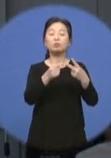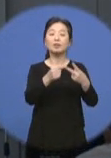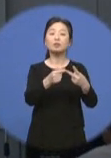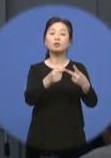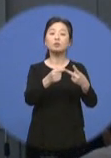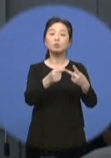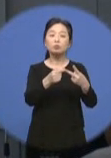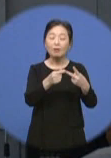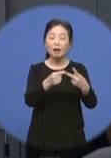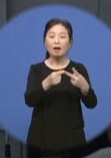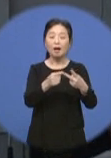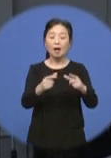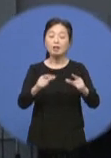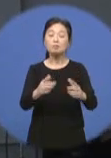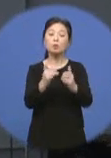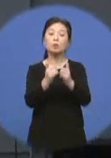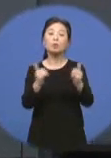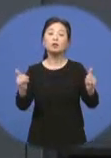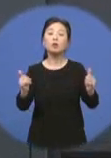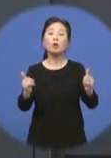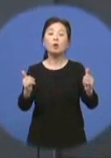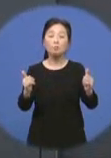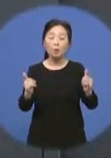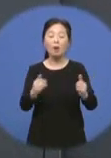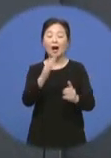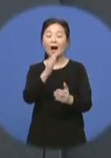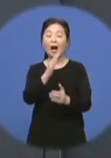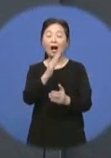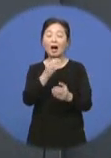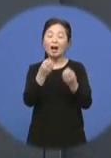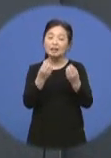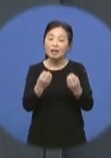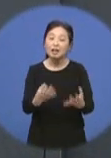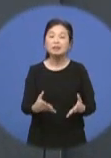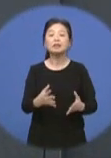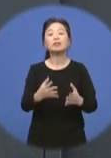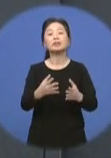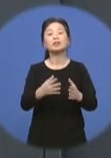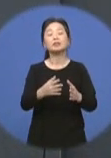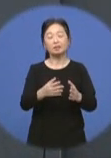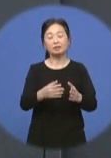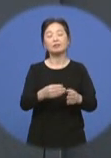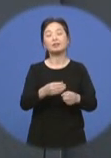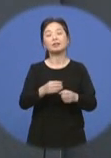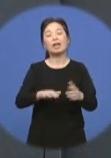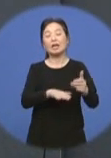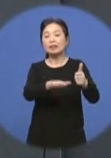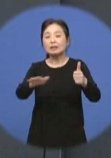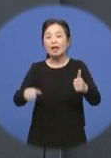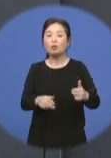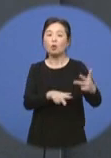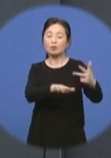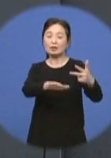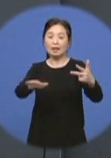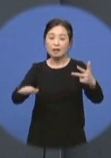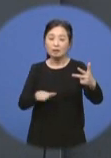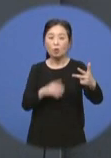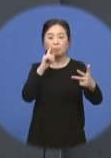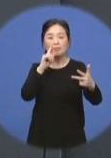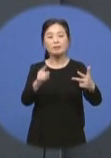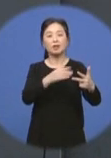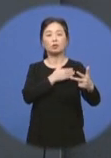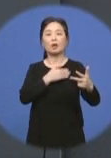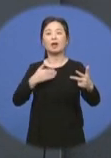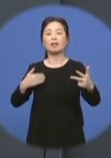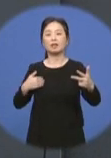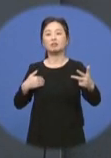県外の人だけじゃなくて、地元の人も新たな観光資源を発見できるのではないか。で、その結果、地元に密着した観光のきっかけになればっていうふう